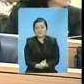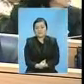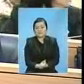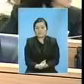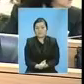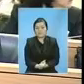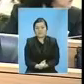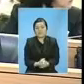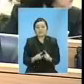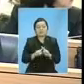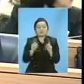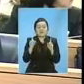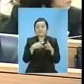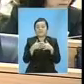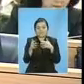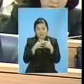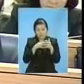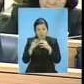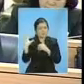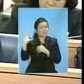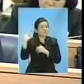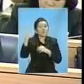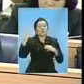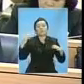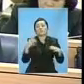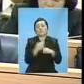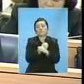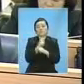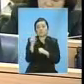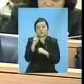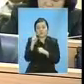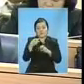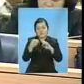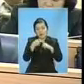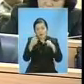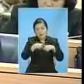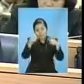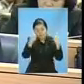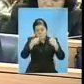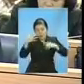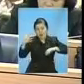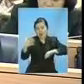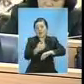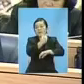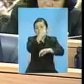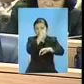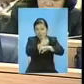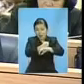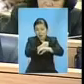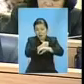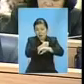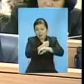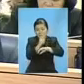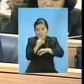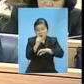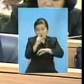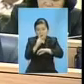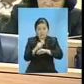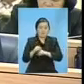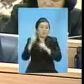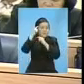รแต่ว่าอย่างไรก็ตามทั้งโลกได้สรุปแล้วว่าความขัดแย้งทางการเมืองเนี้ยเป็นเรื่องของอุด